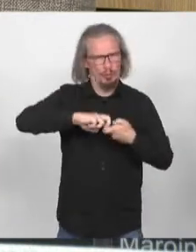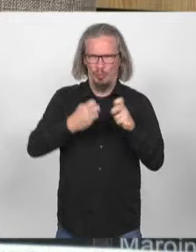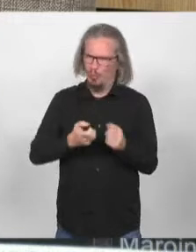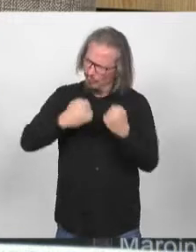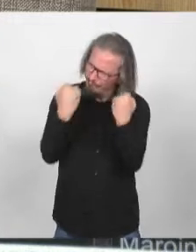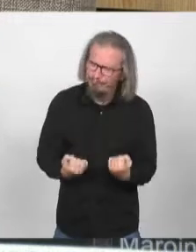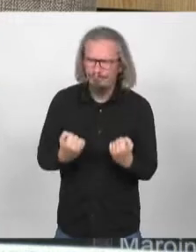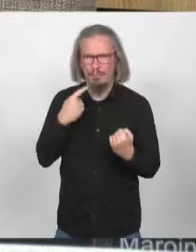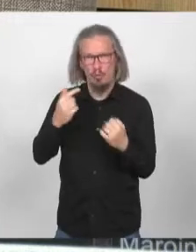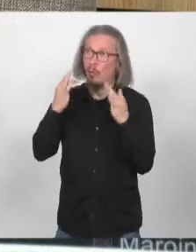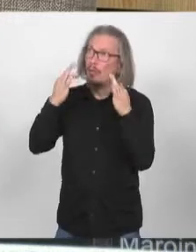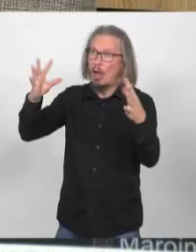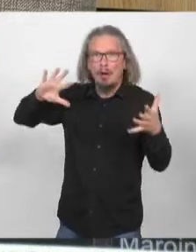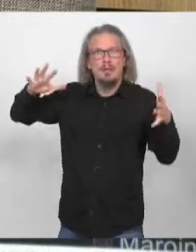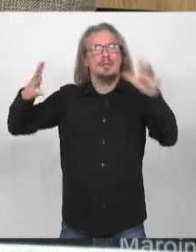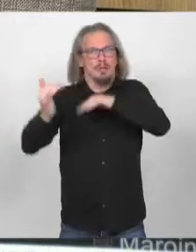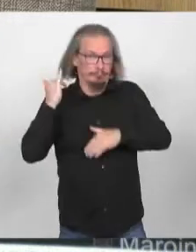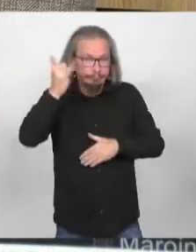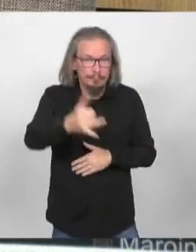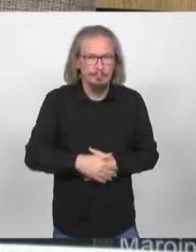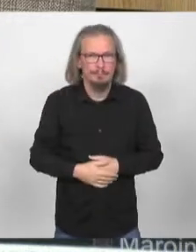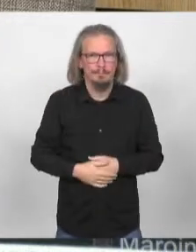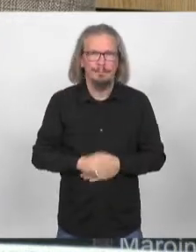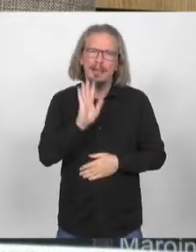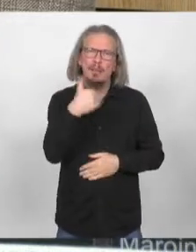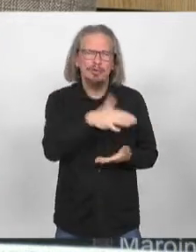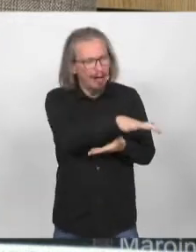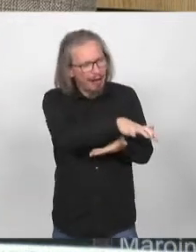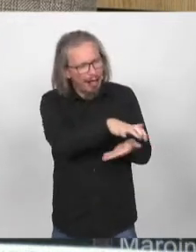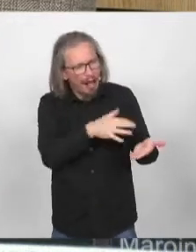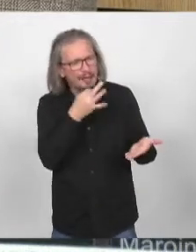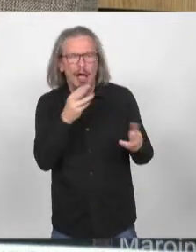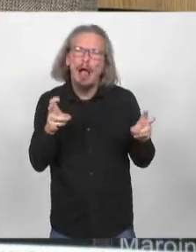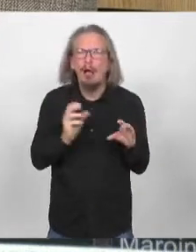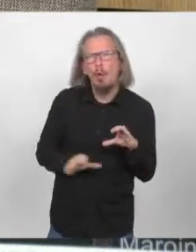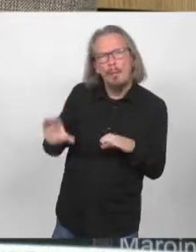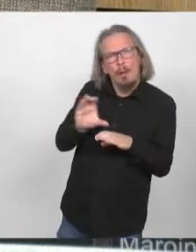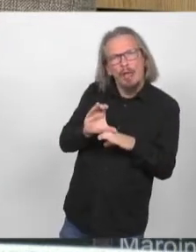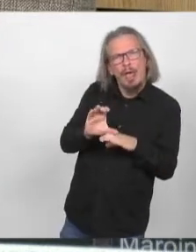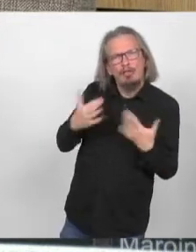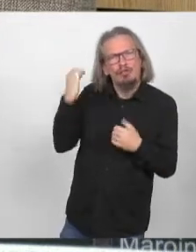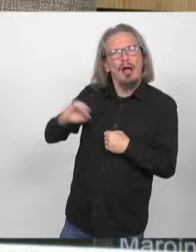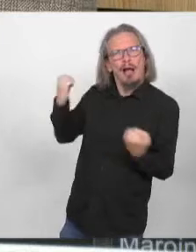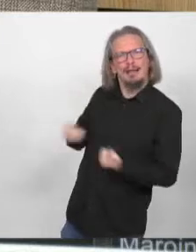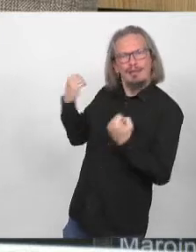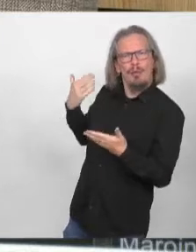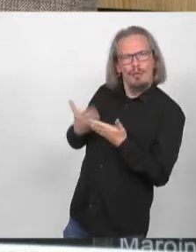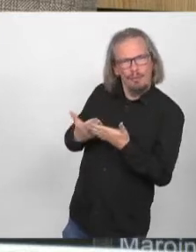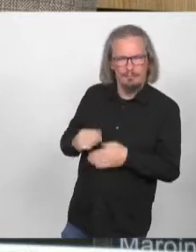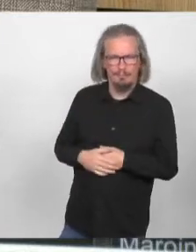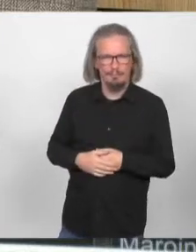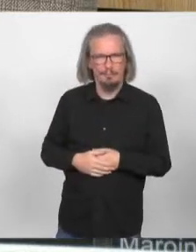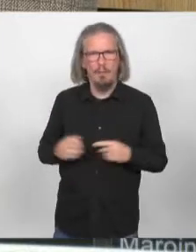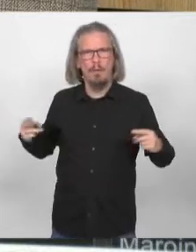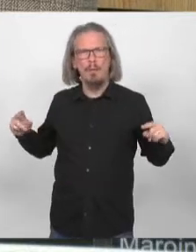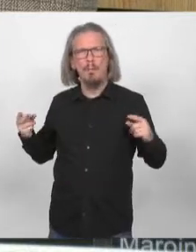climatique. Les mesures nouvelles mentionnées dans la délibération sont donc présentées comme complémentaires des actions déjà engagées par l'AMEL au titre de son plan